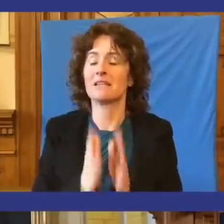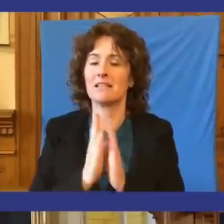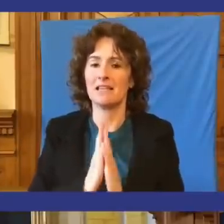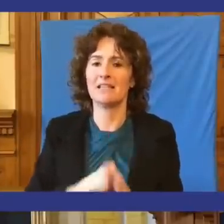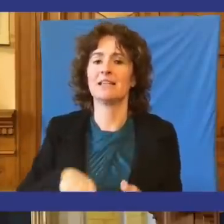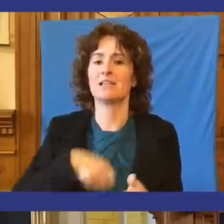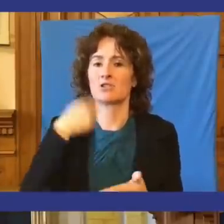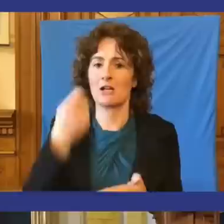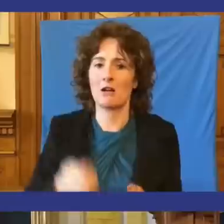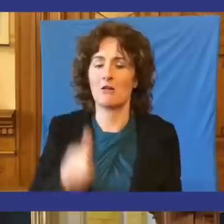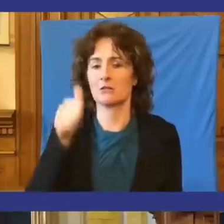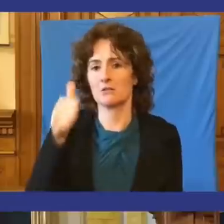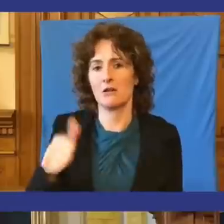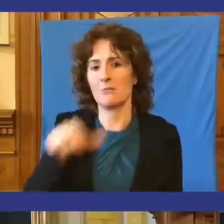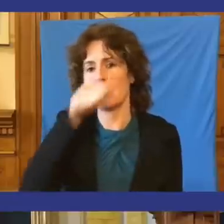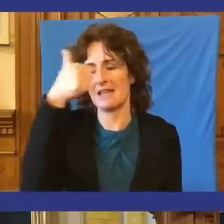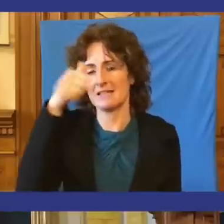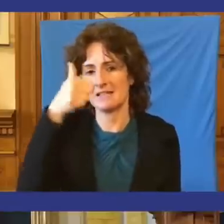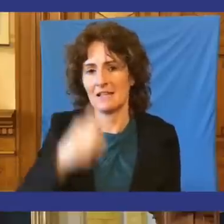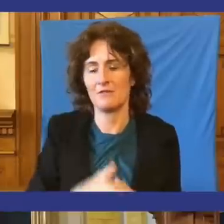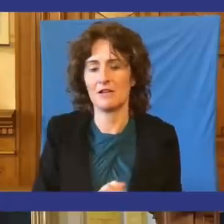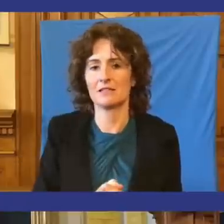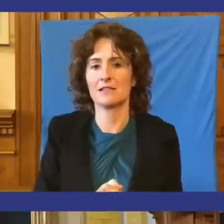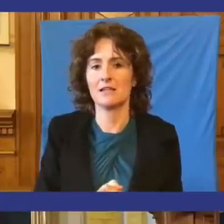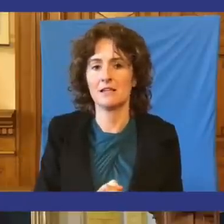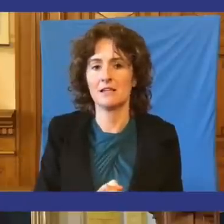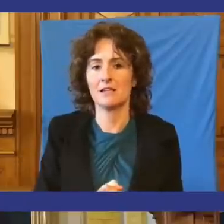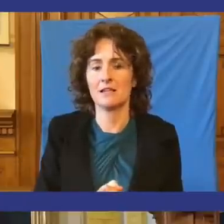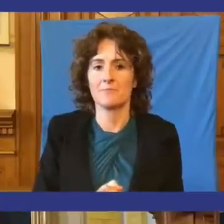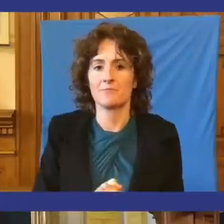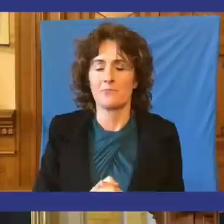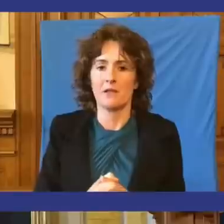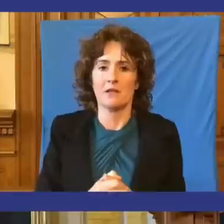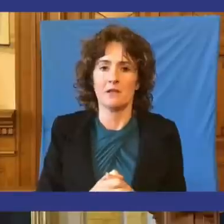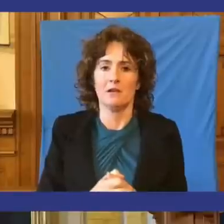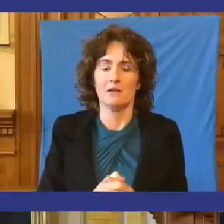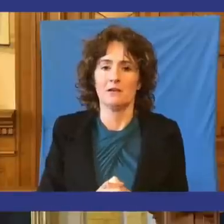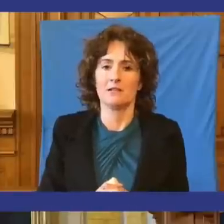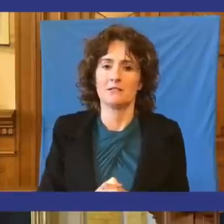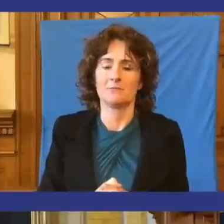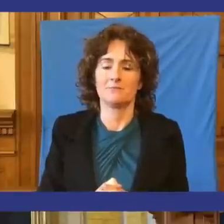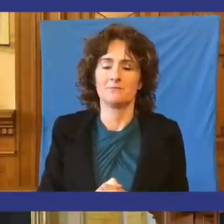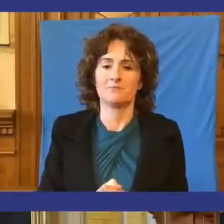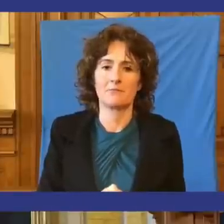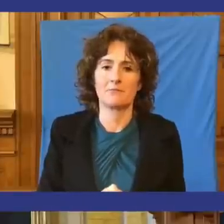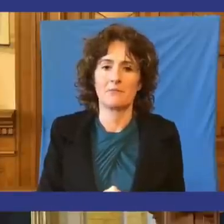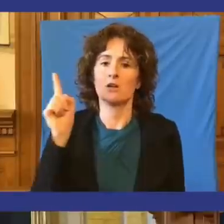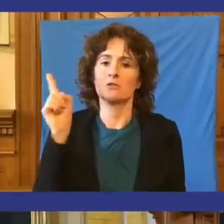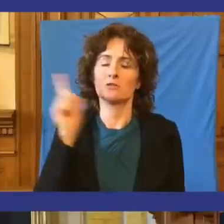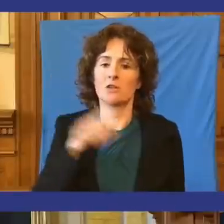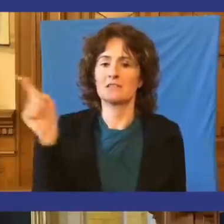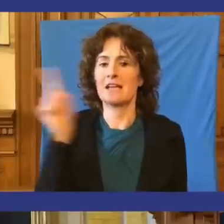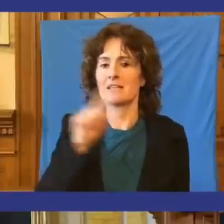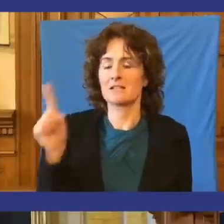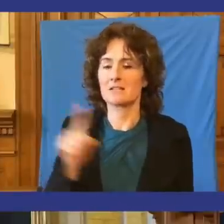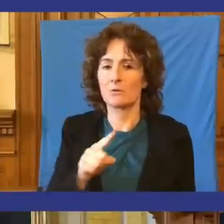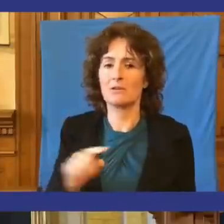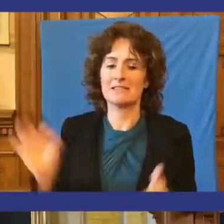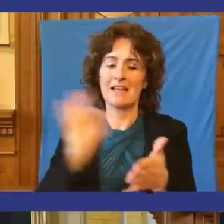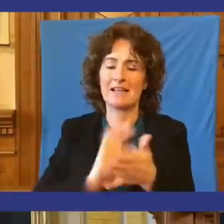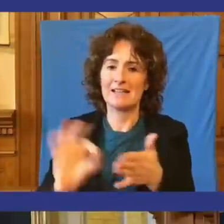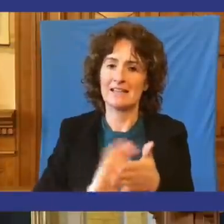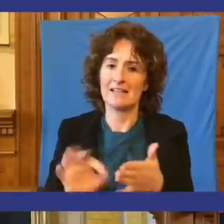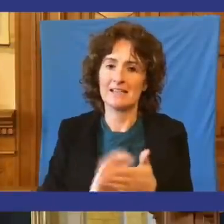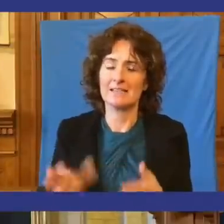vérfideszes. De nem azt mondta, az előbb azt mondta, nem adott egy nevet sem, most meg azt mondja, hogy adott. Leírta most... Tatár Zoltán, hogy nem adtam. Hát, bocsánat. Hát dehogy ne, hát most itt